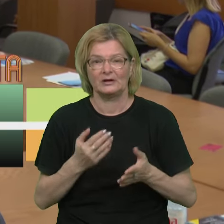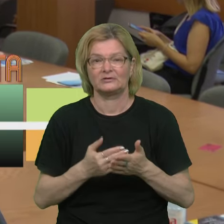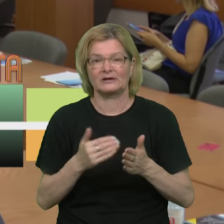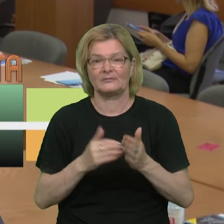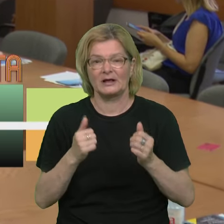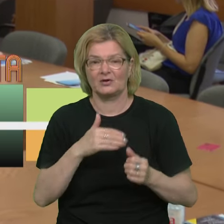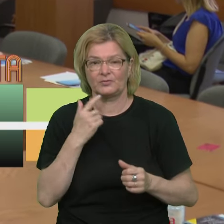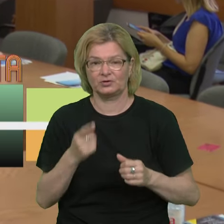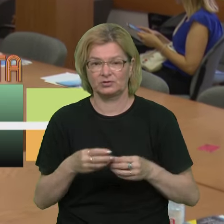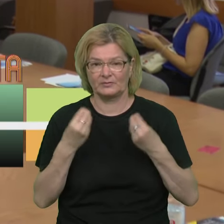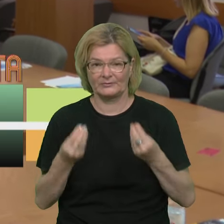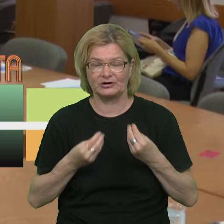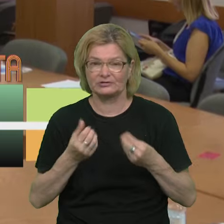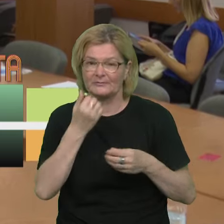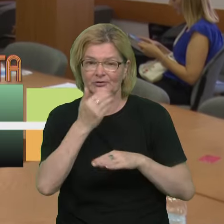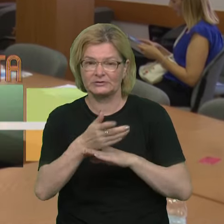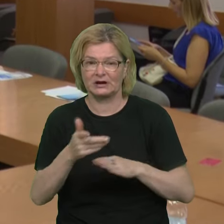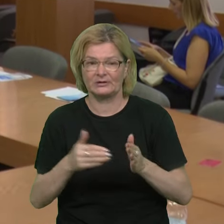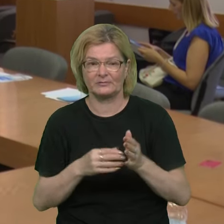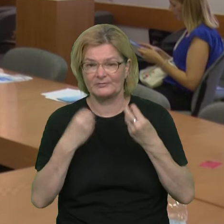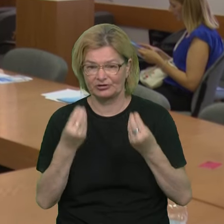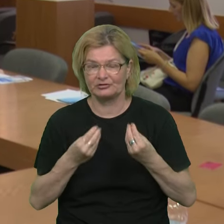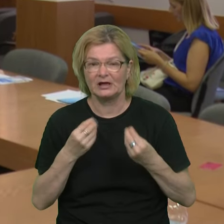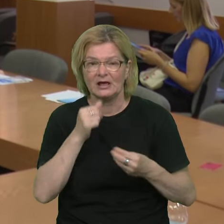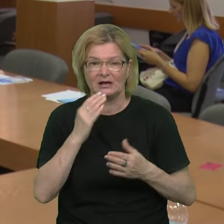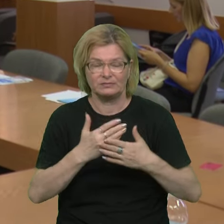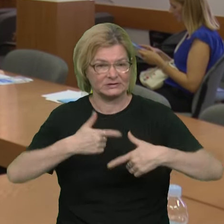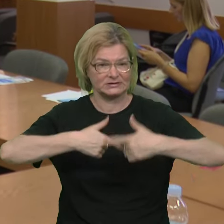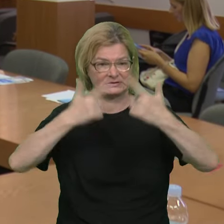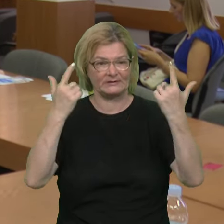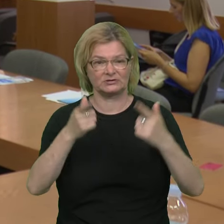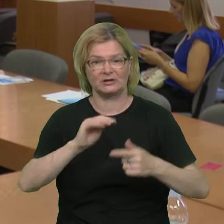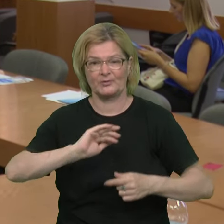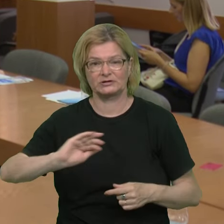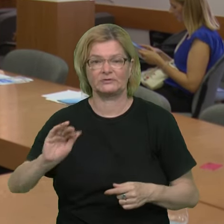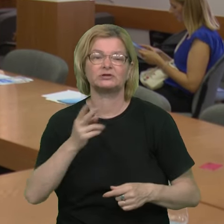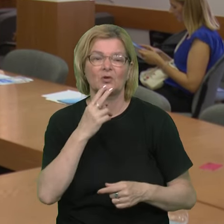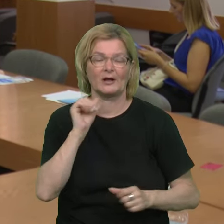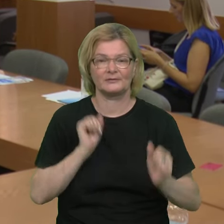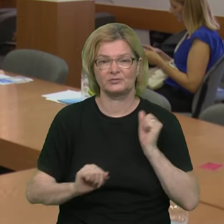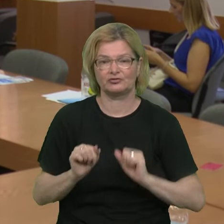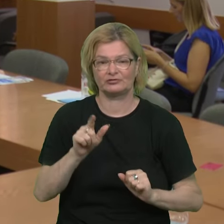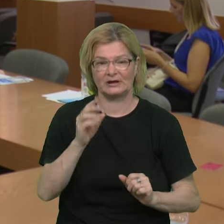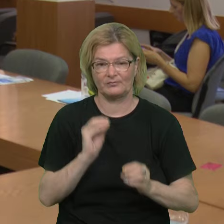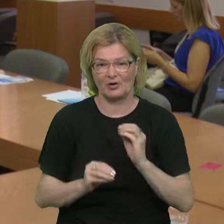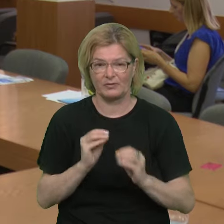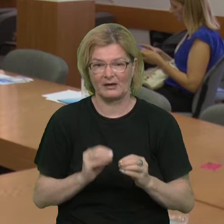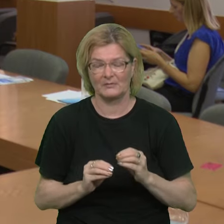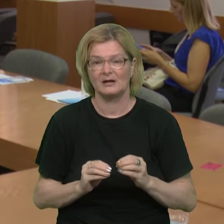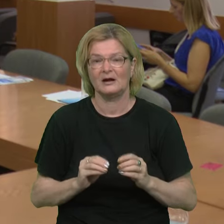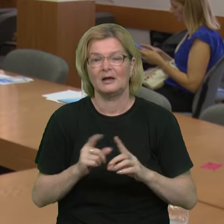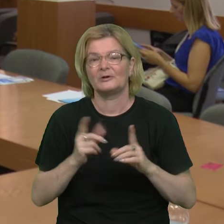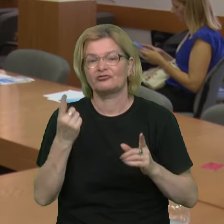moguće. Tako da treba jako puno o tome pričati, poduzetnice trebaju o tome pričati i biti svjesne tih specifičnosti kojih muče, tih